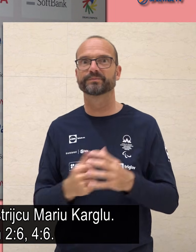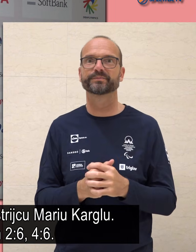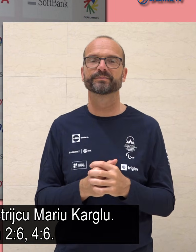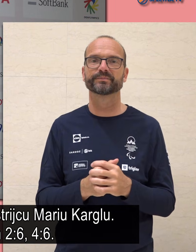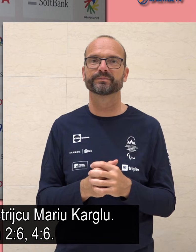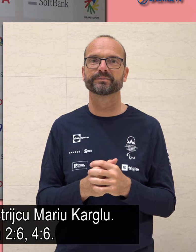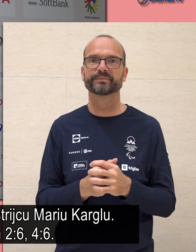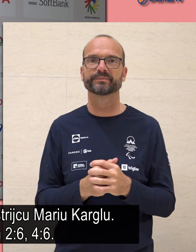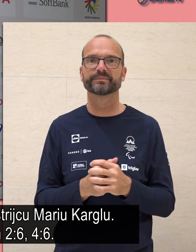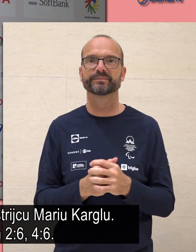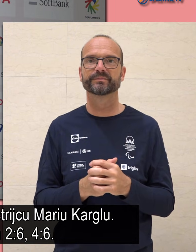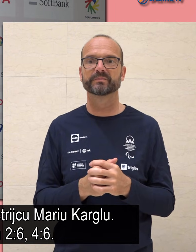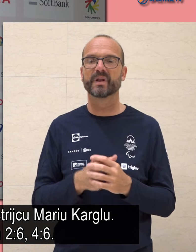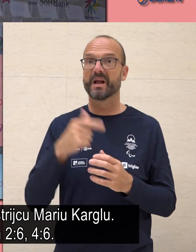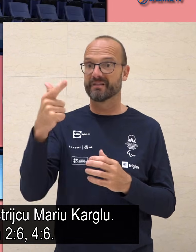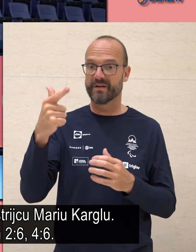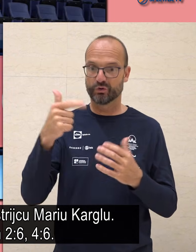Avstrije pa